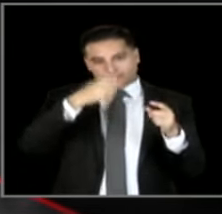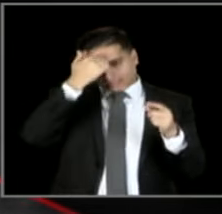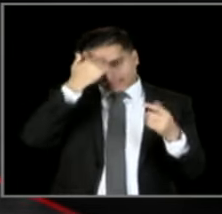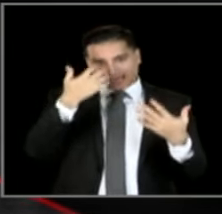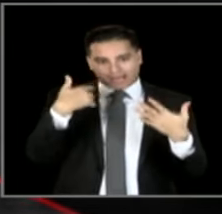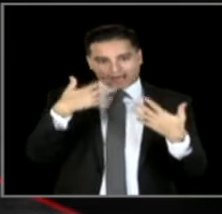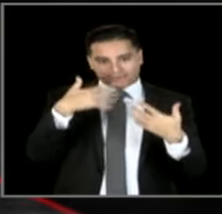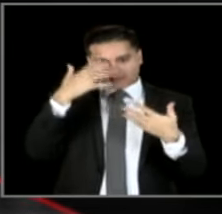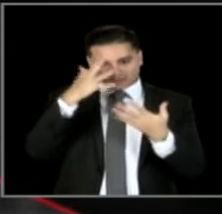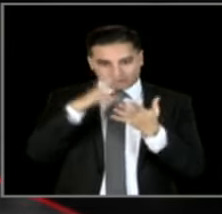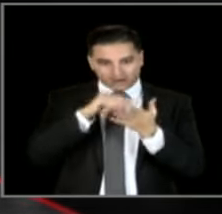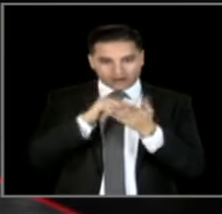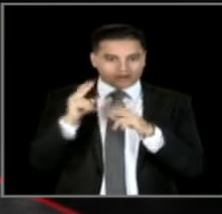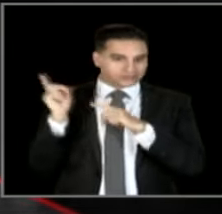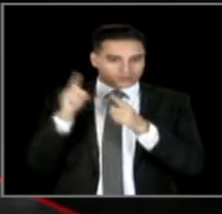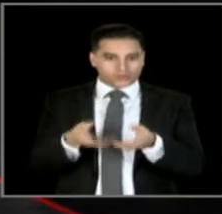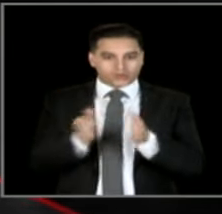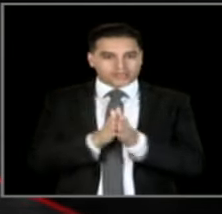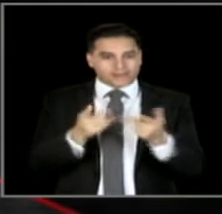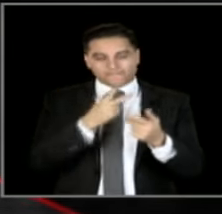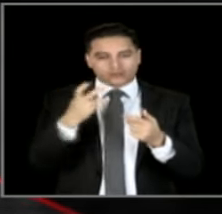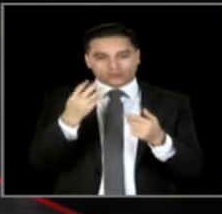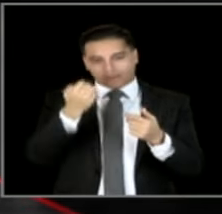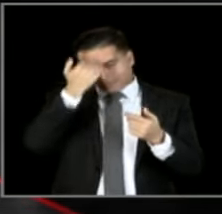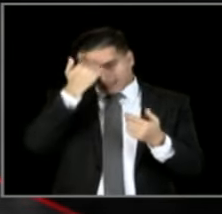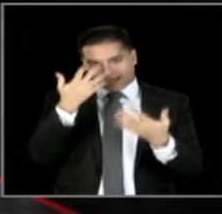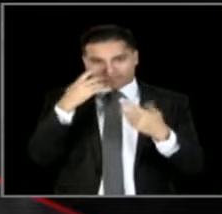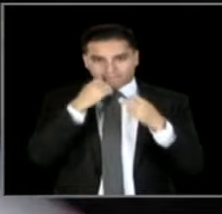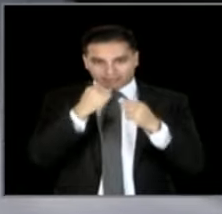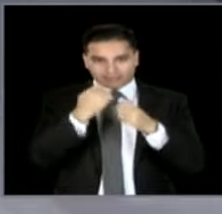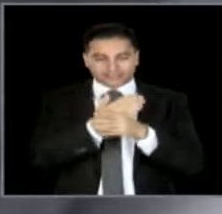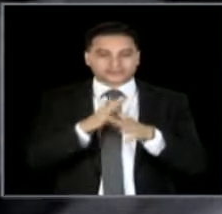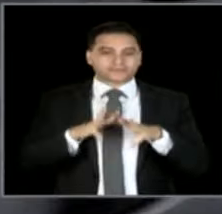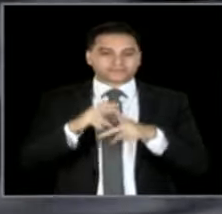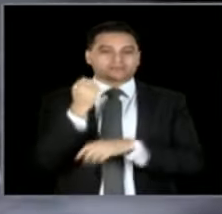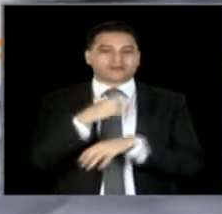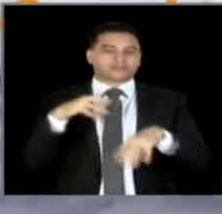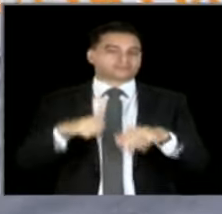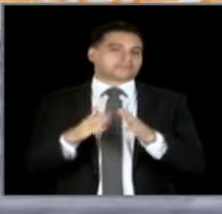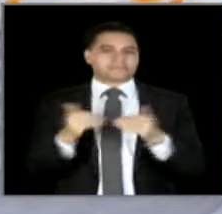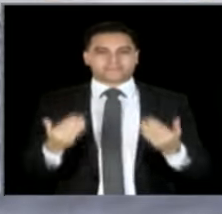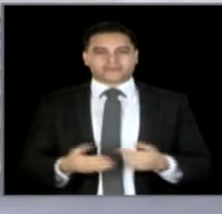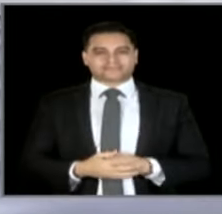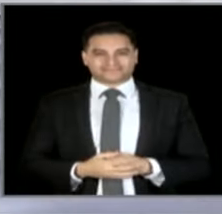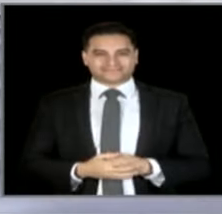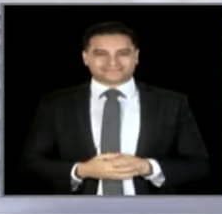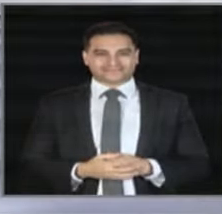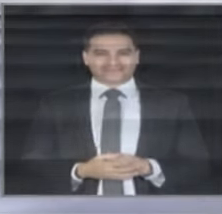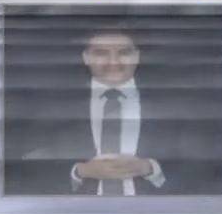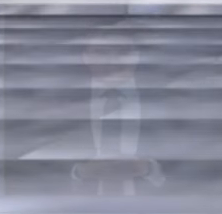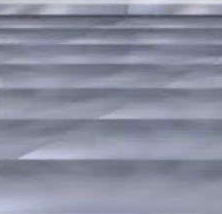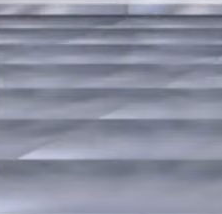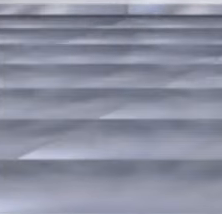80,000 جنيه، ويبقى الرصيد لحد دلوقتي 240,000 جنيه في خزنة البنك الأهلي لتطوير الكرة المصرية.